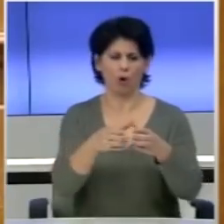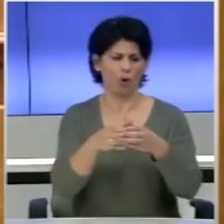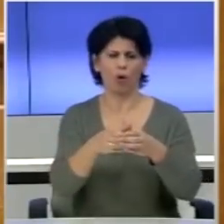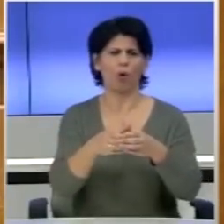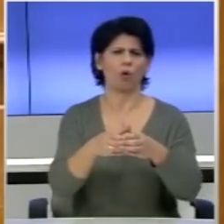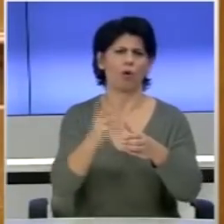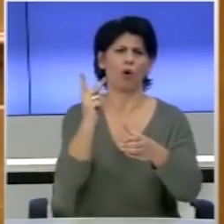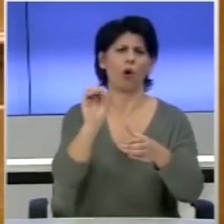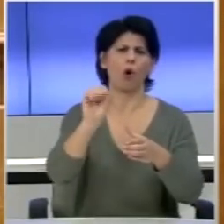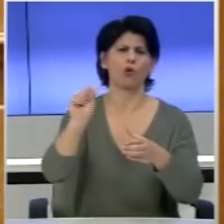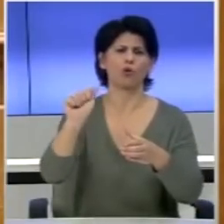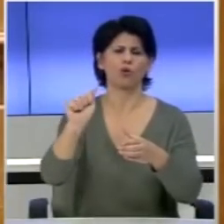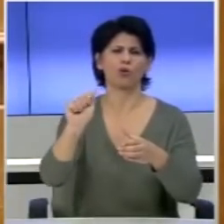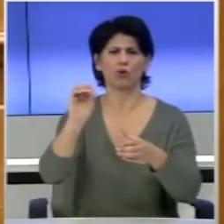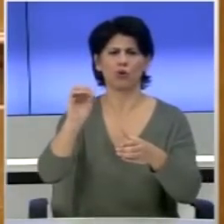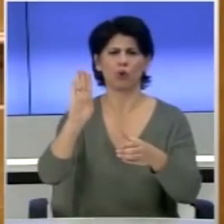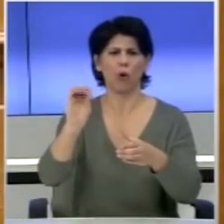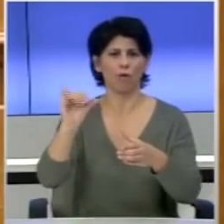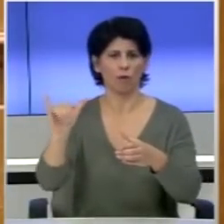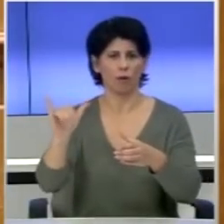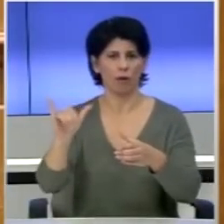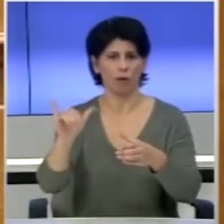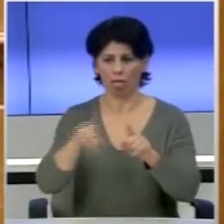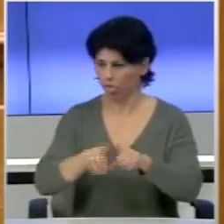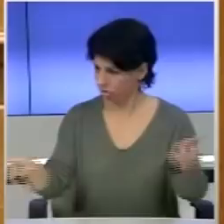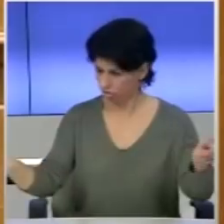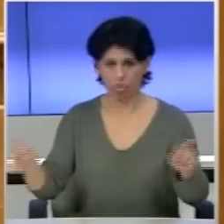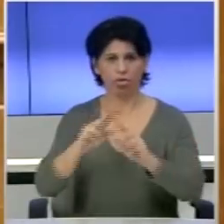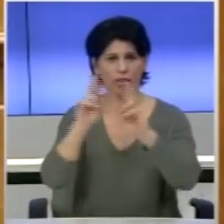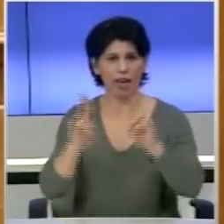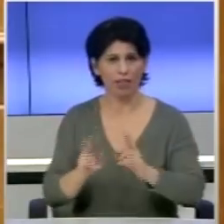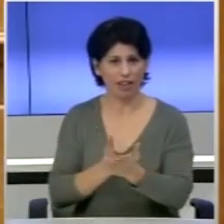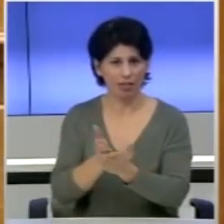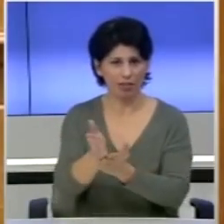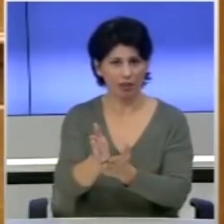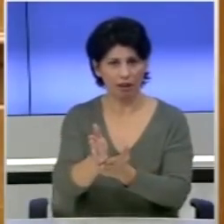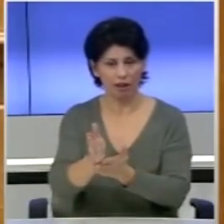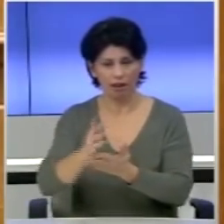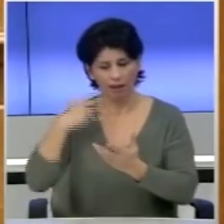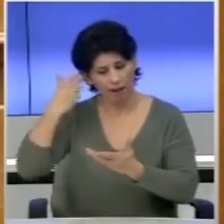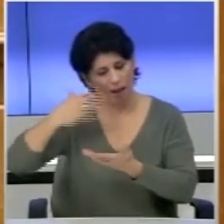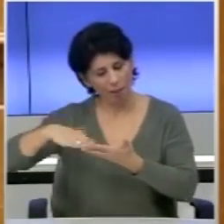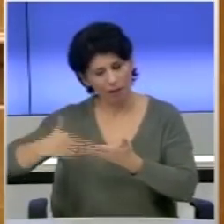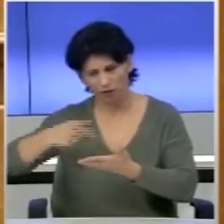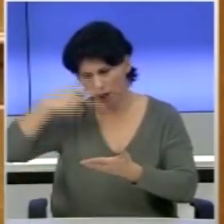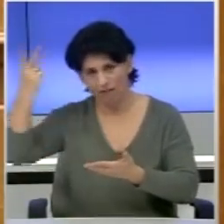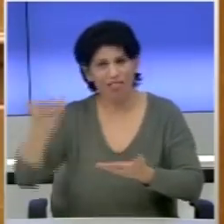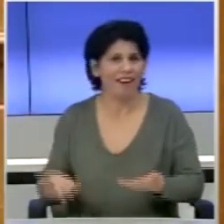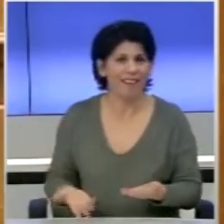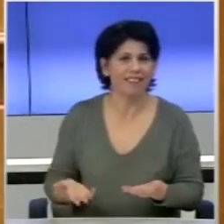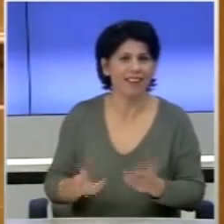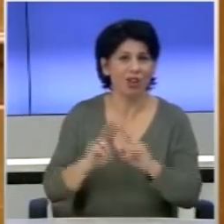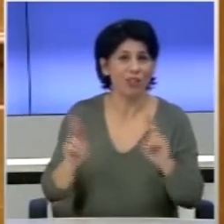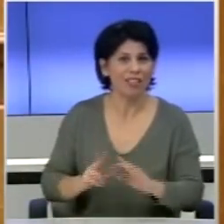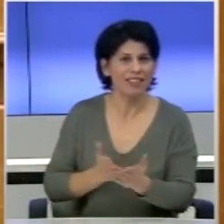Κωσόβου, κινούμενο σε πλήρη αντίθεση με το διεθνές δίκαιο και ερμηνεύοντάς το εντελώς αυθαίρετα. Όλα